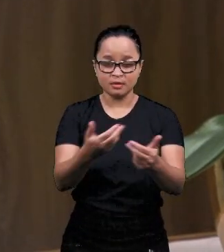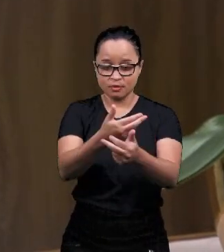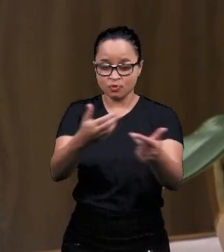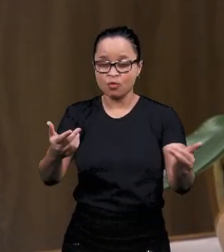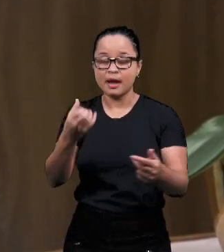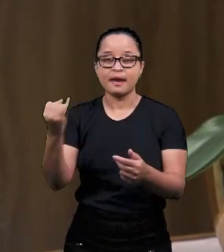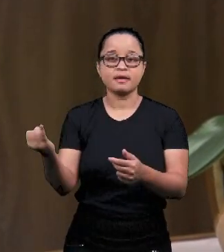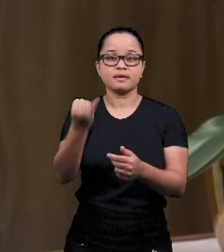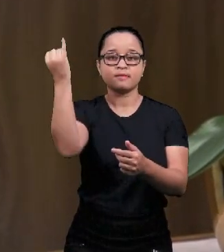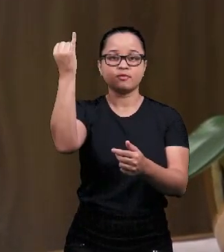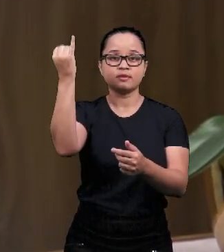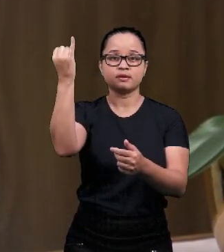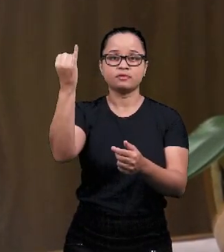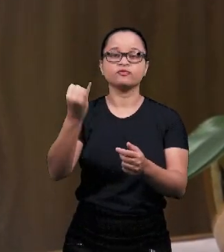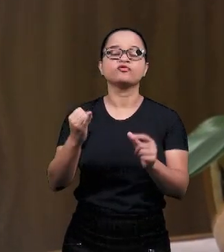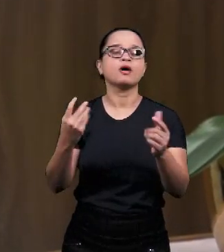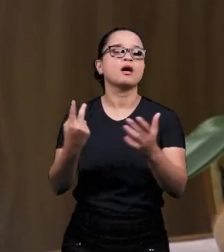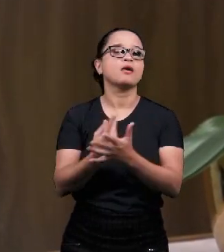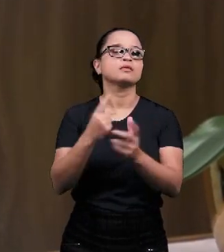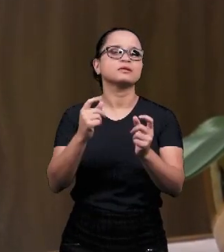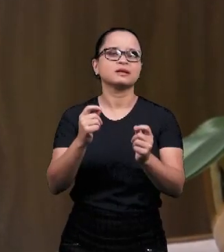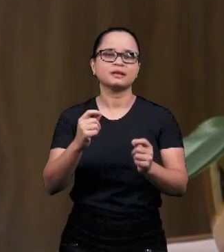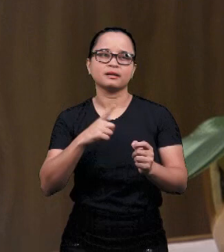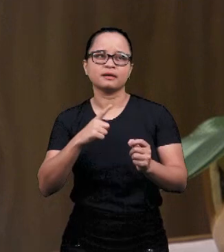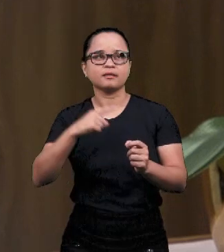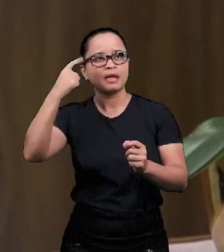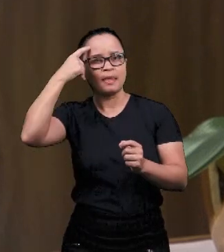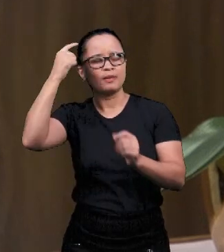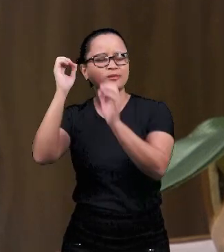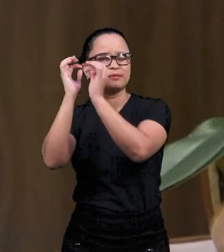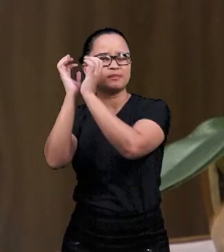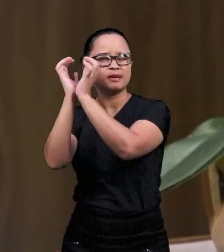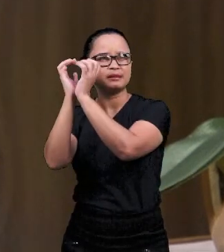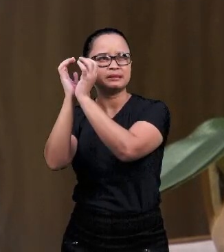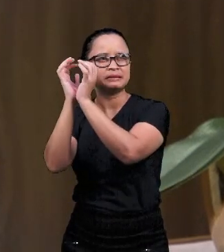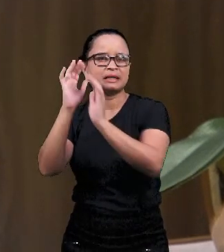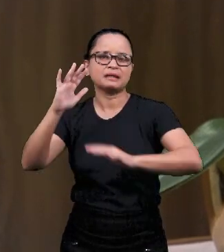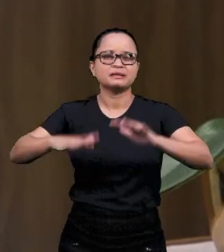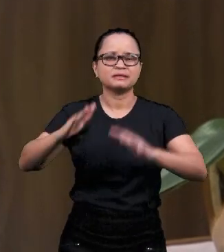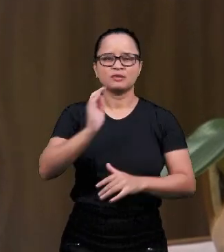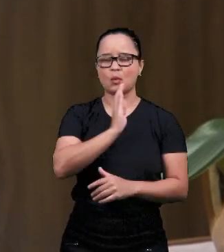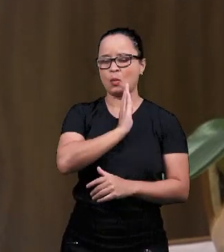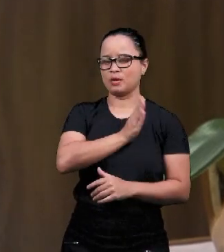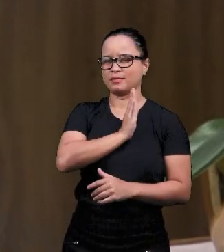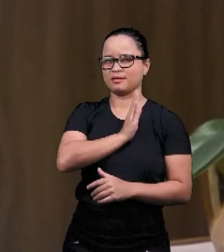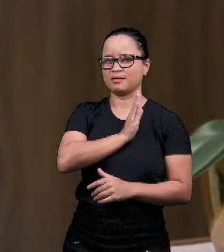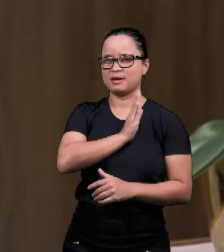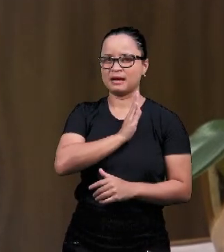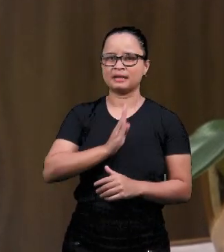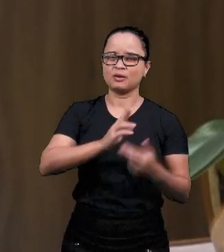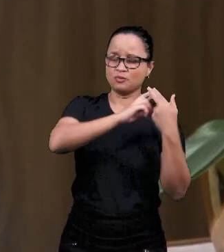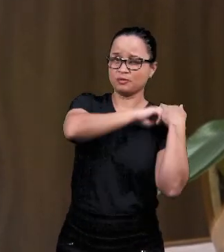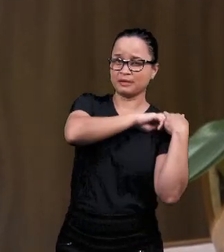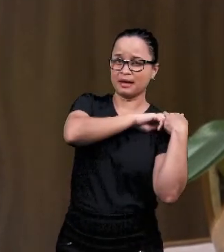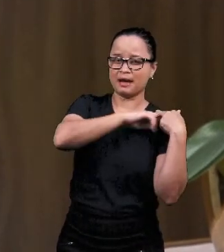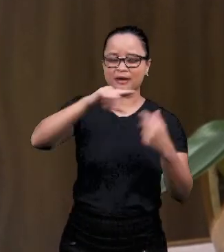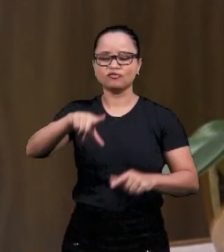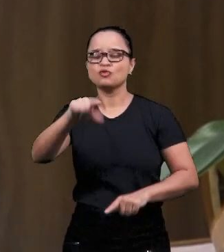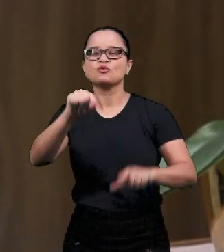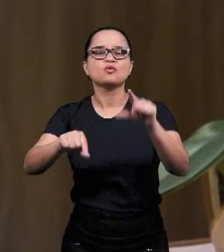важные, они иногда занимают в нашем разуме, в нашем